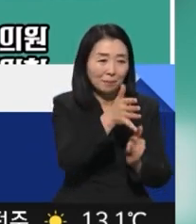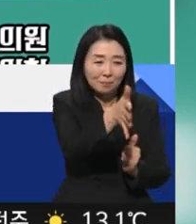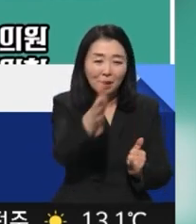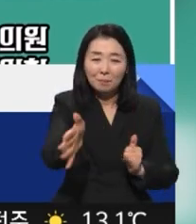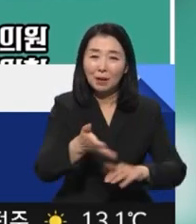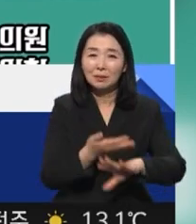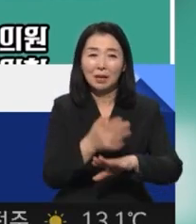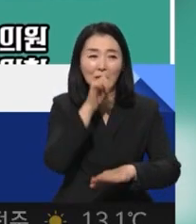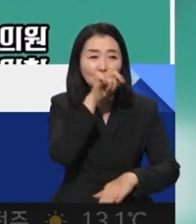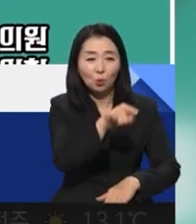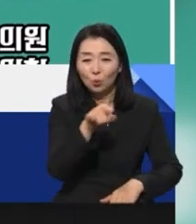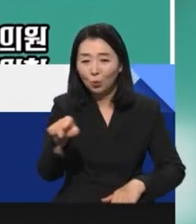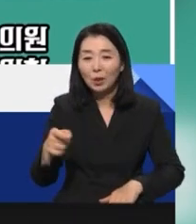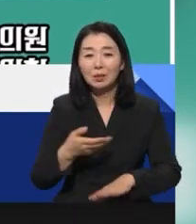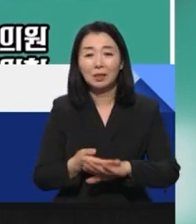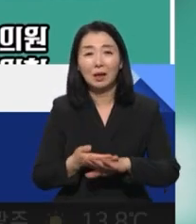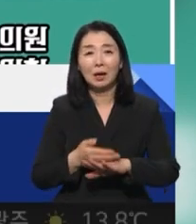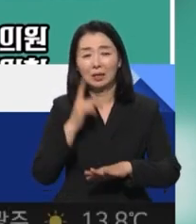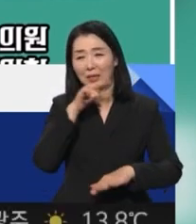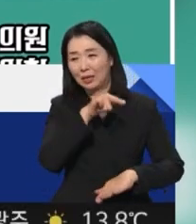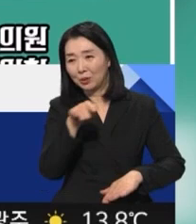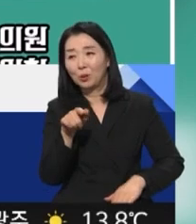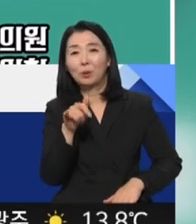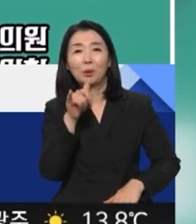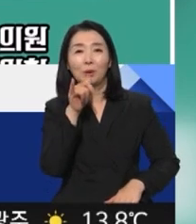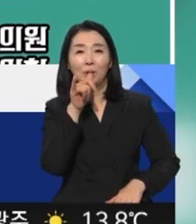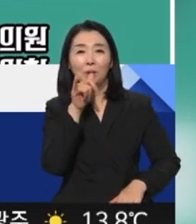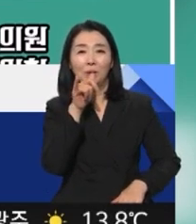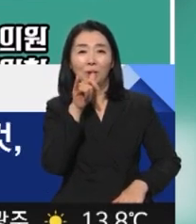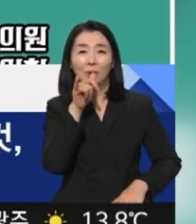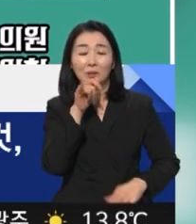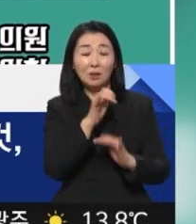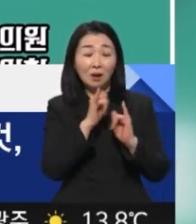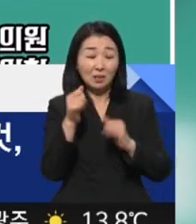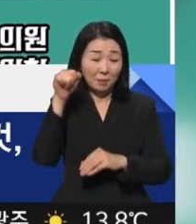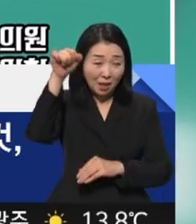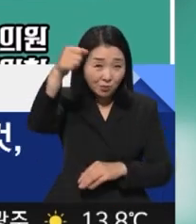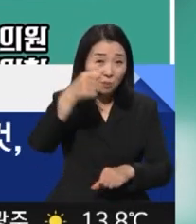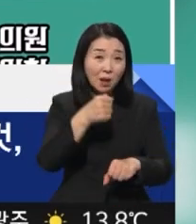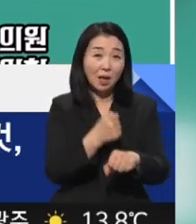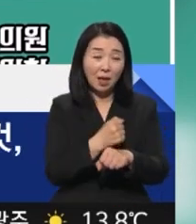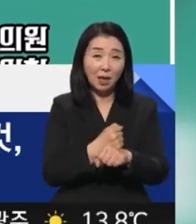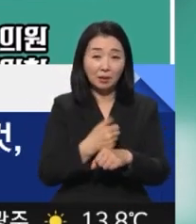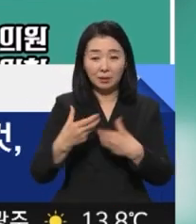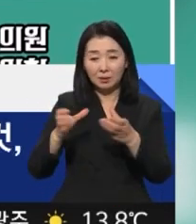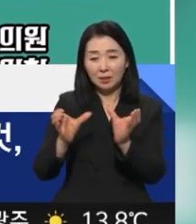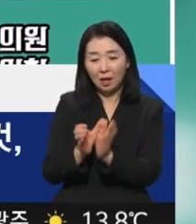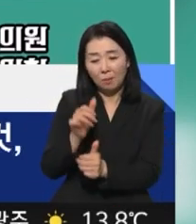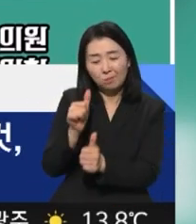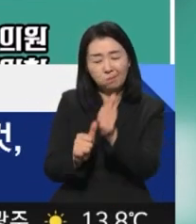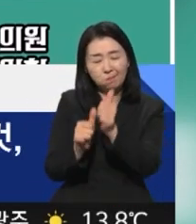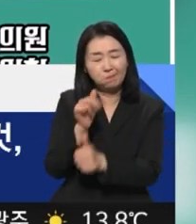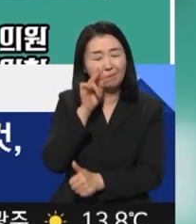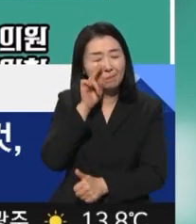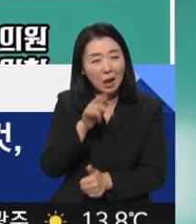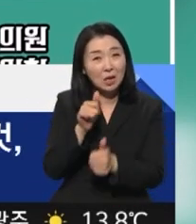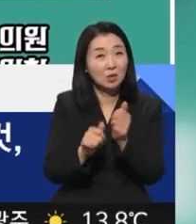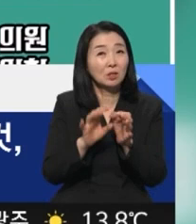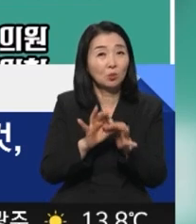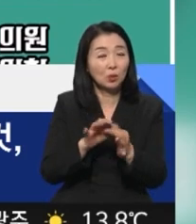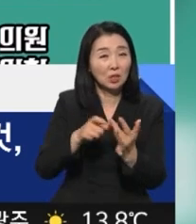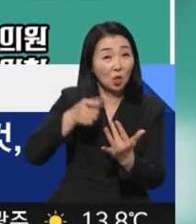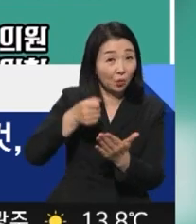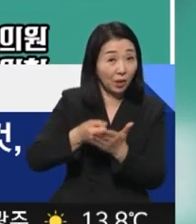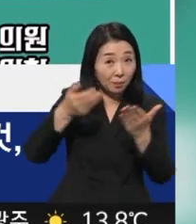각자의 장점도 있고 또 각자의 단점도 있고 이런 분들이 나와서 당원들의 치열한 그런 경쟁을 통해서